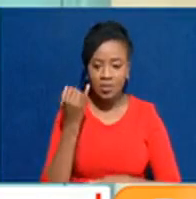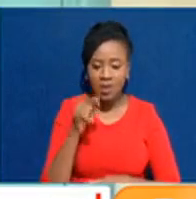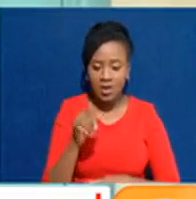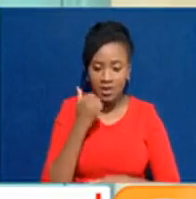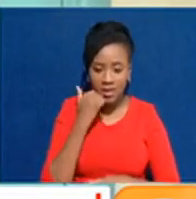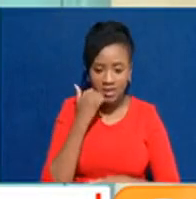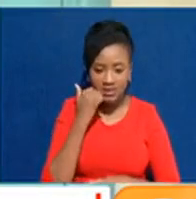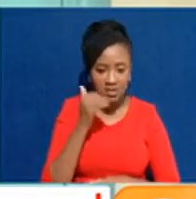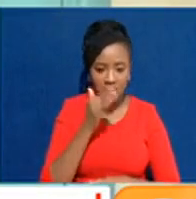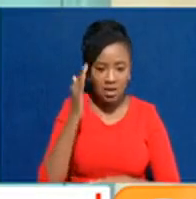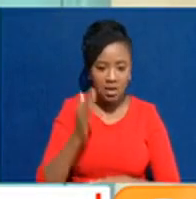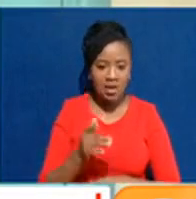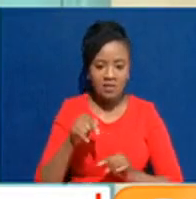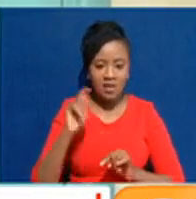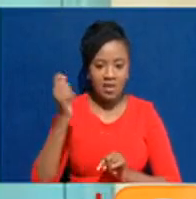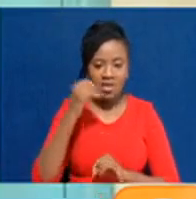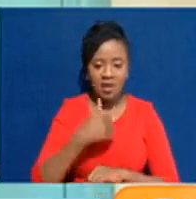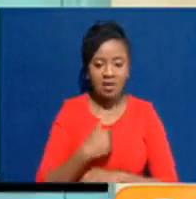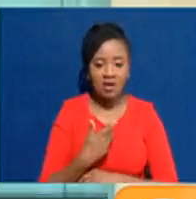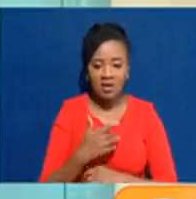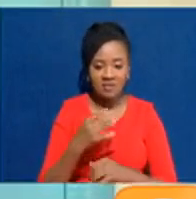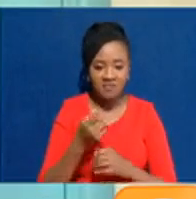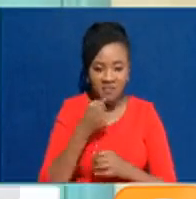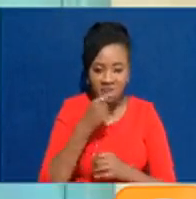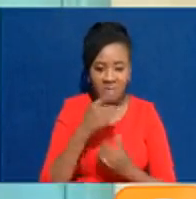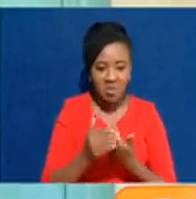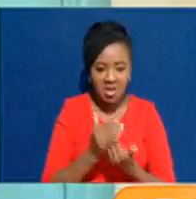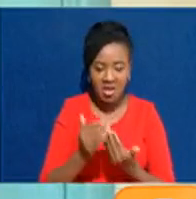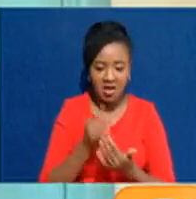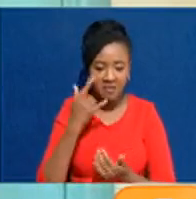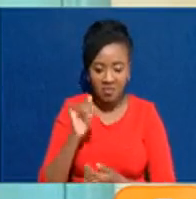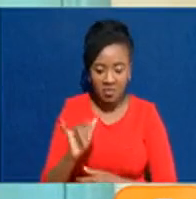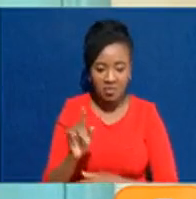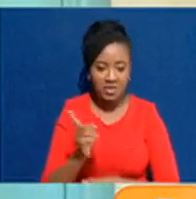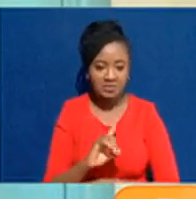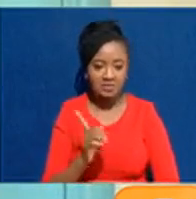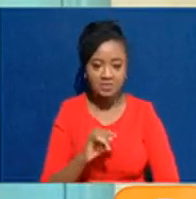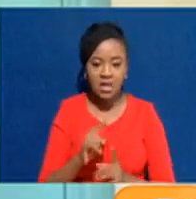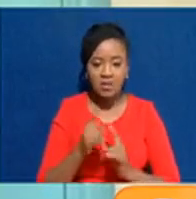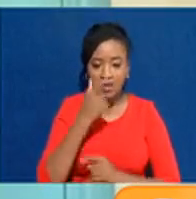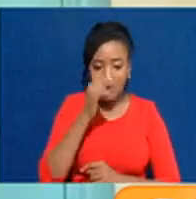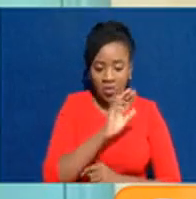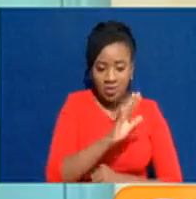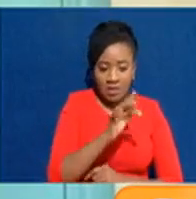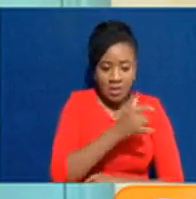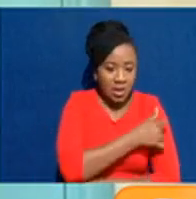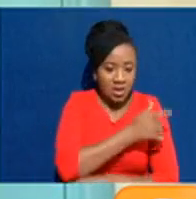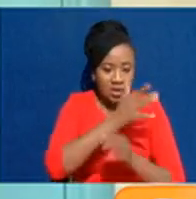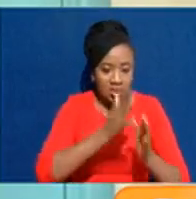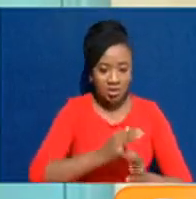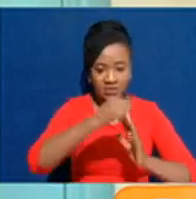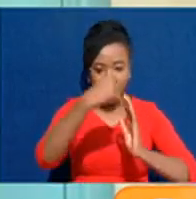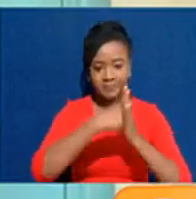ugonjwa haujawahi tibiwa hapa kwetu Kenya. Lakini kwa sababu bidii yao